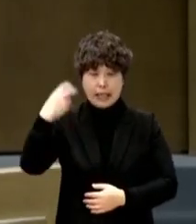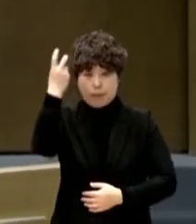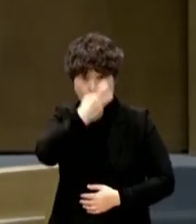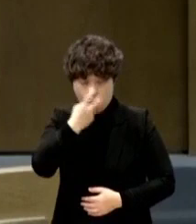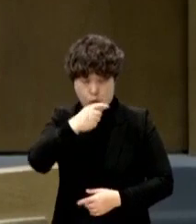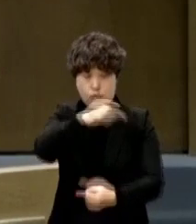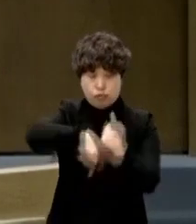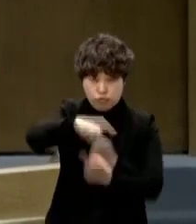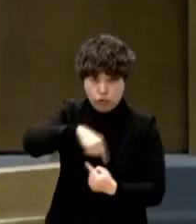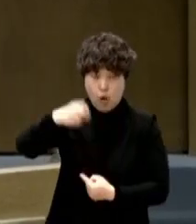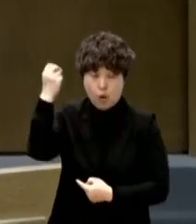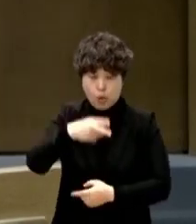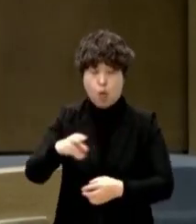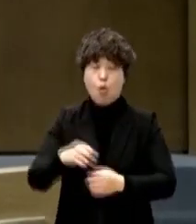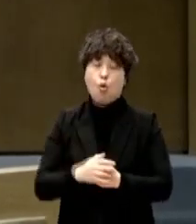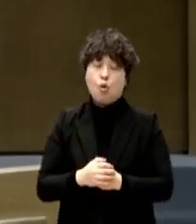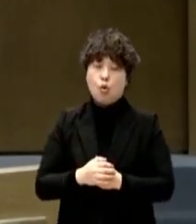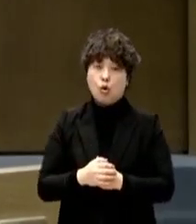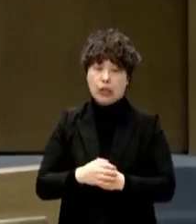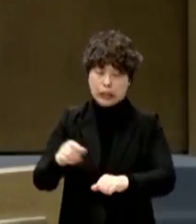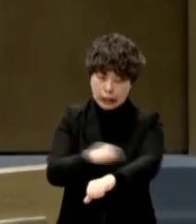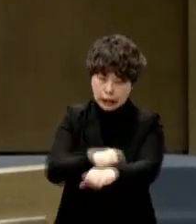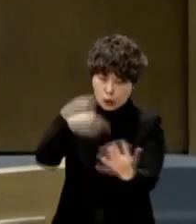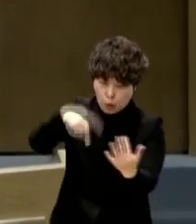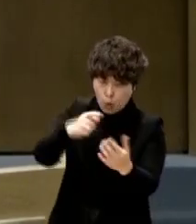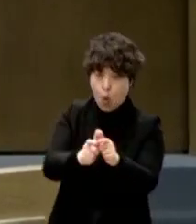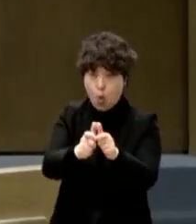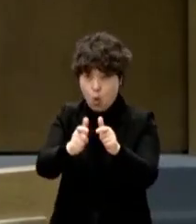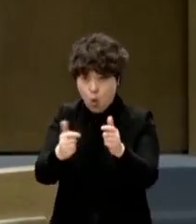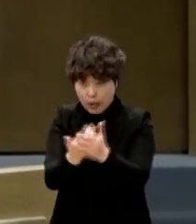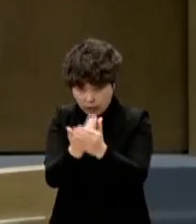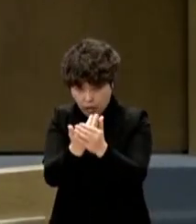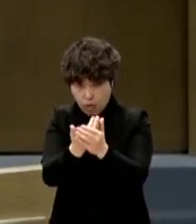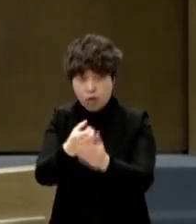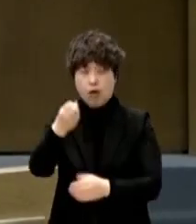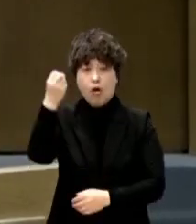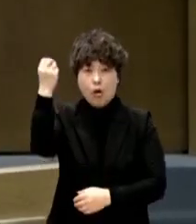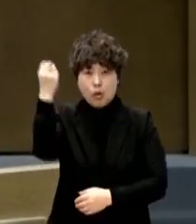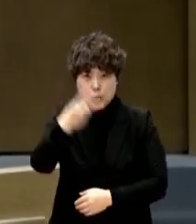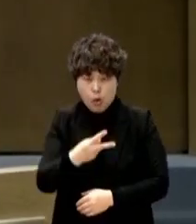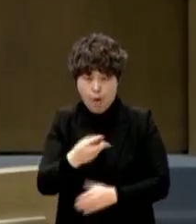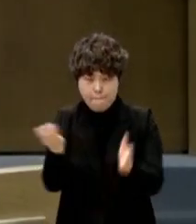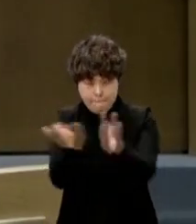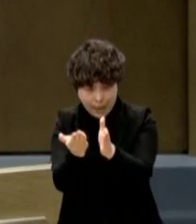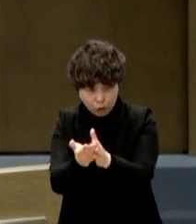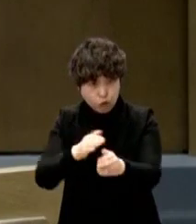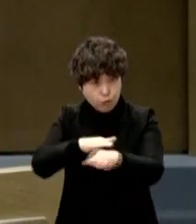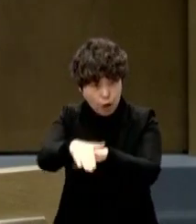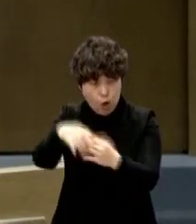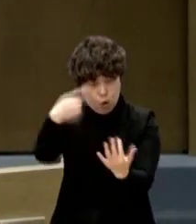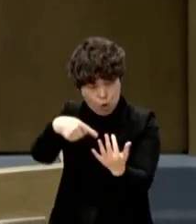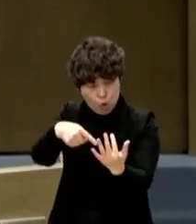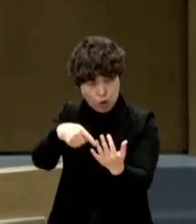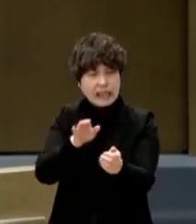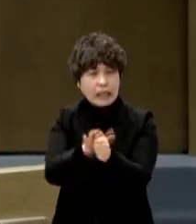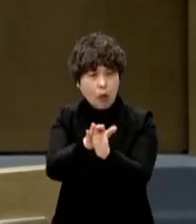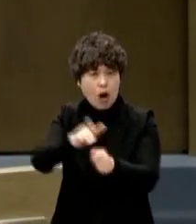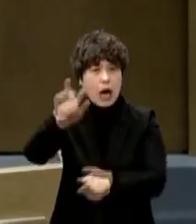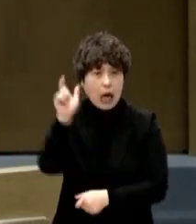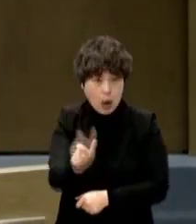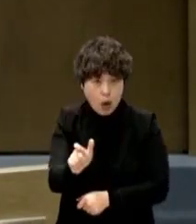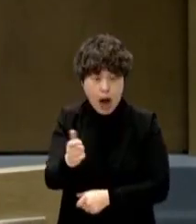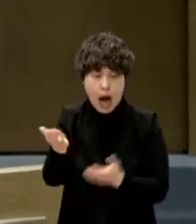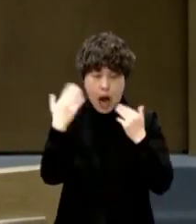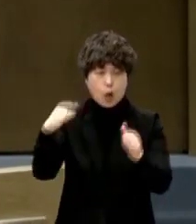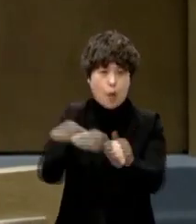운영, 경기 특수교육 활성화 3개년 계획 실천과 맞춤형 교육 지원 강화,